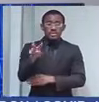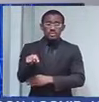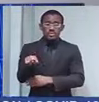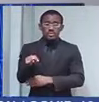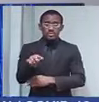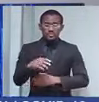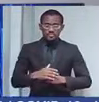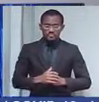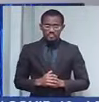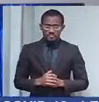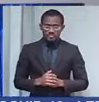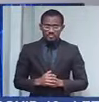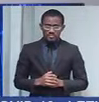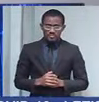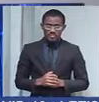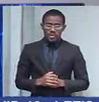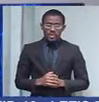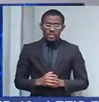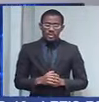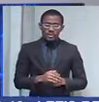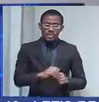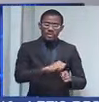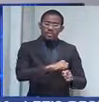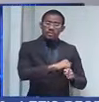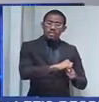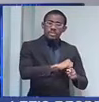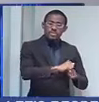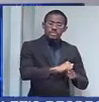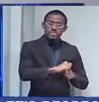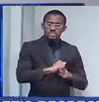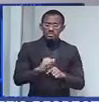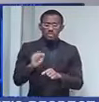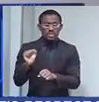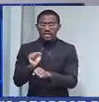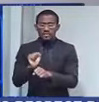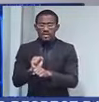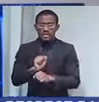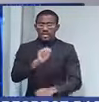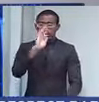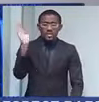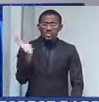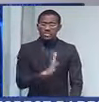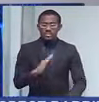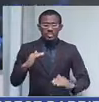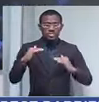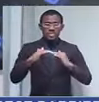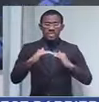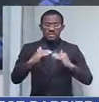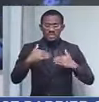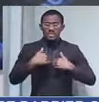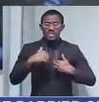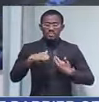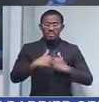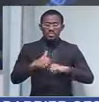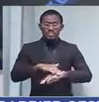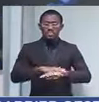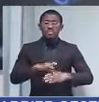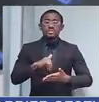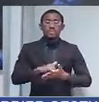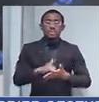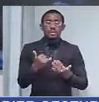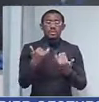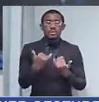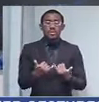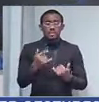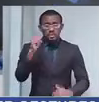L'inadéquation formation-emploi au Gabon est un mal qui empêche l'insertion professionnelle des jeunes, une réalité qui a d'ailleurs amené les autorités du pays